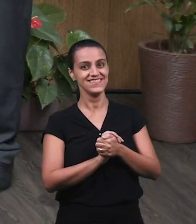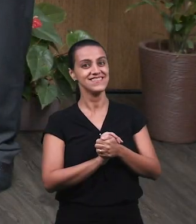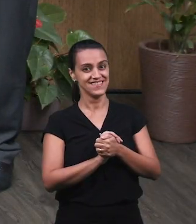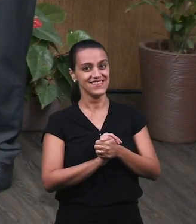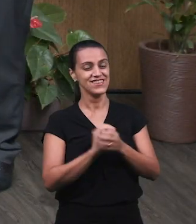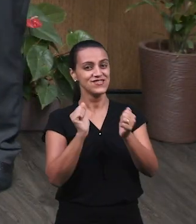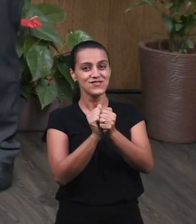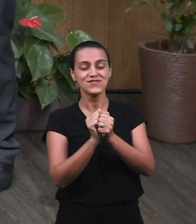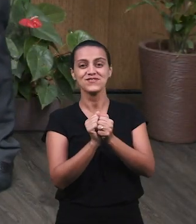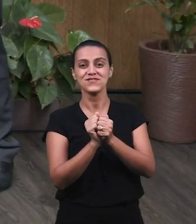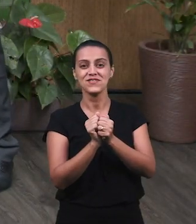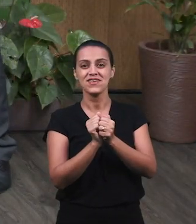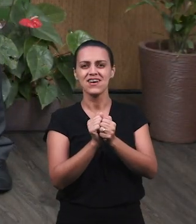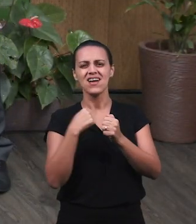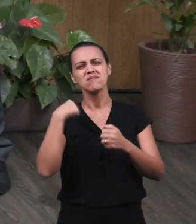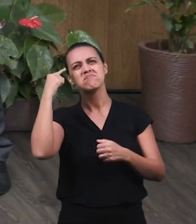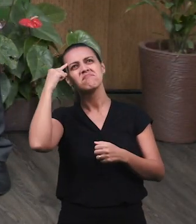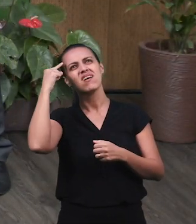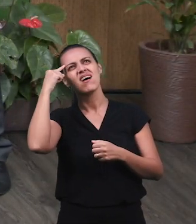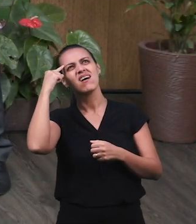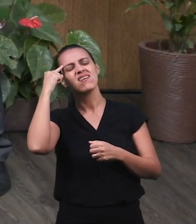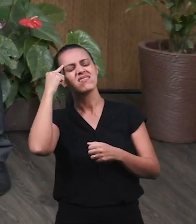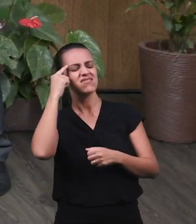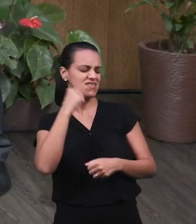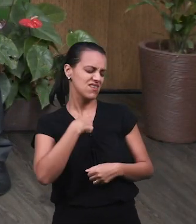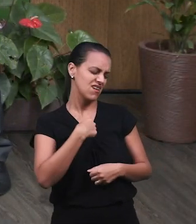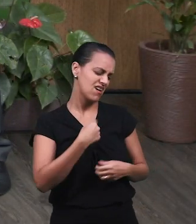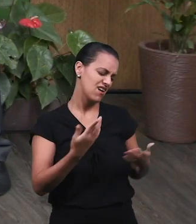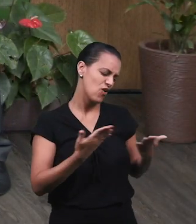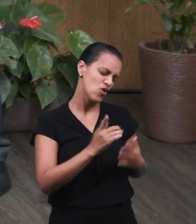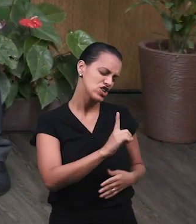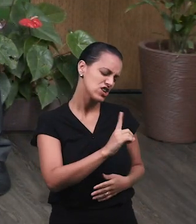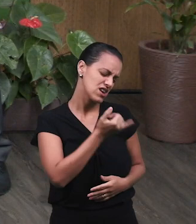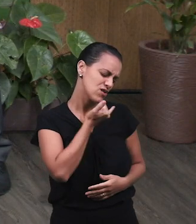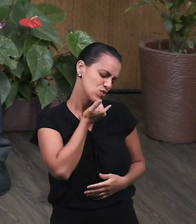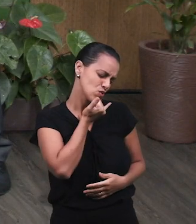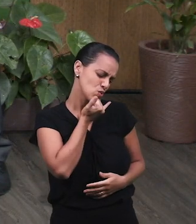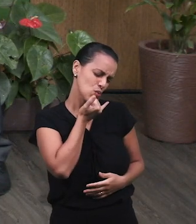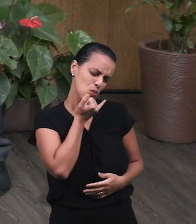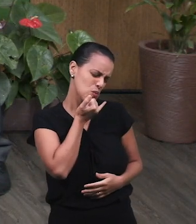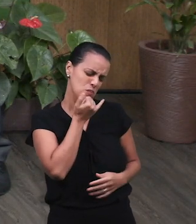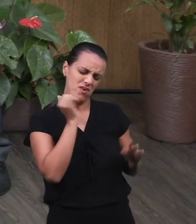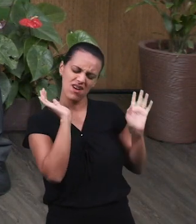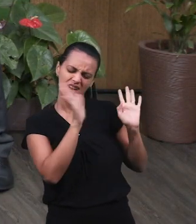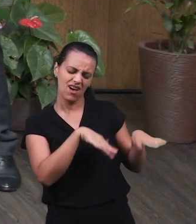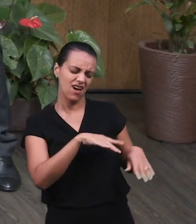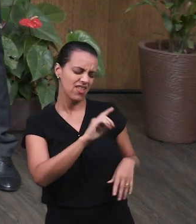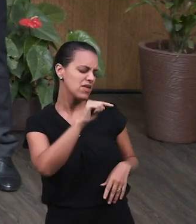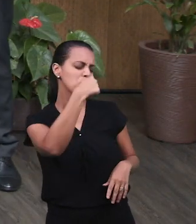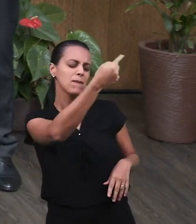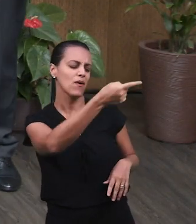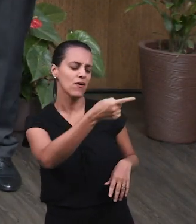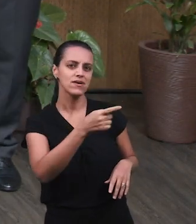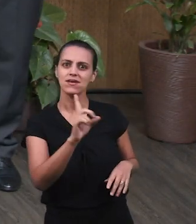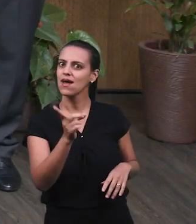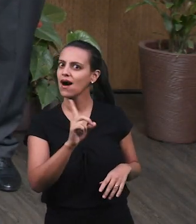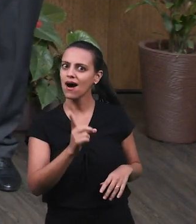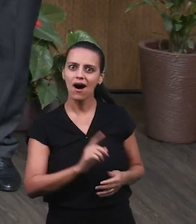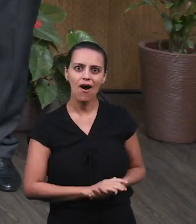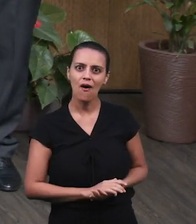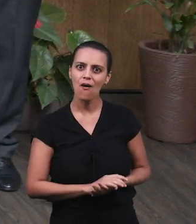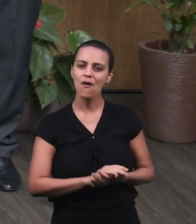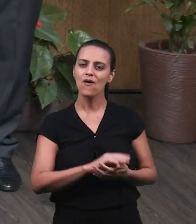tarder sa décision. Il n'a pas questionné l'appel de Jésus, aucunement. Zachée est allé vite à